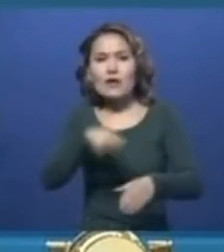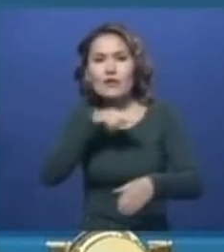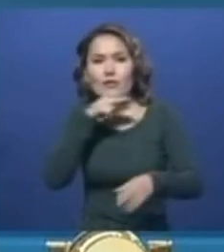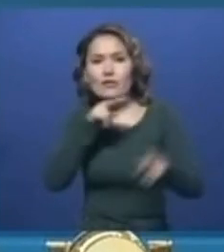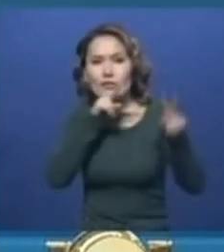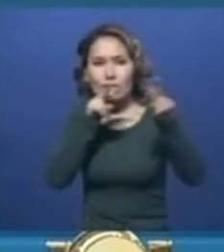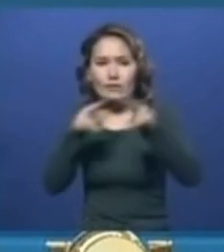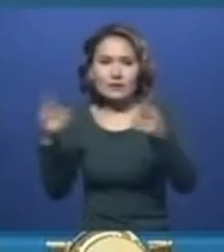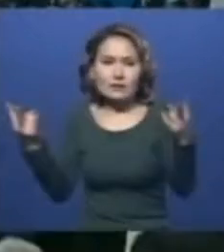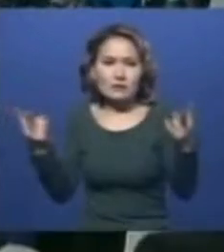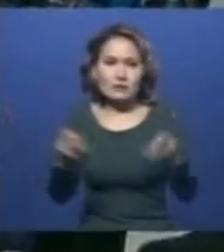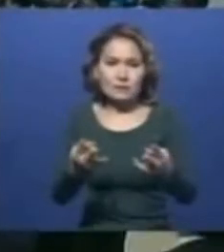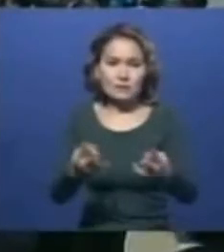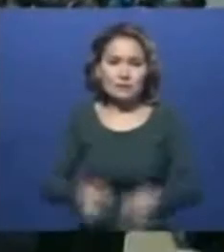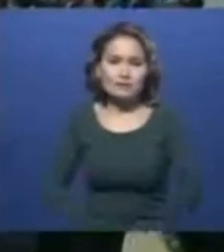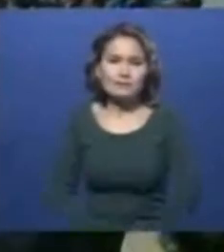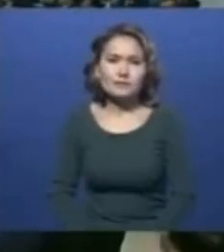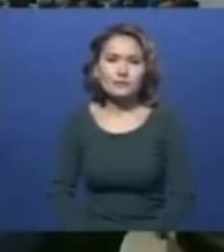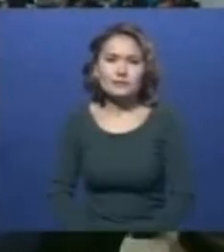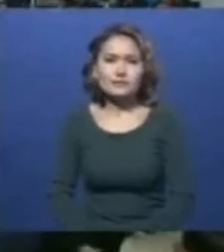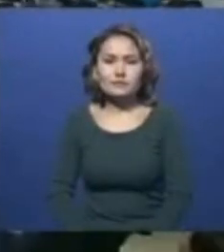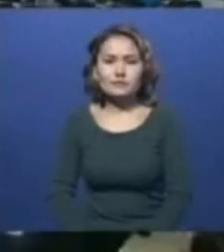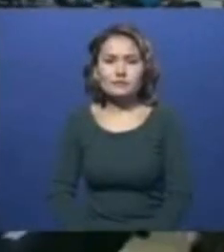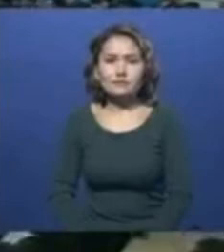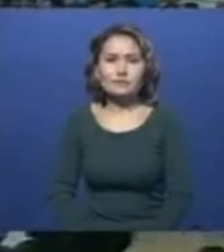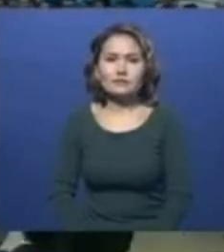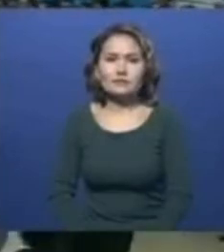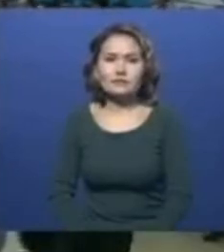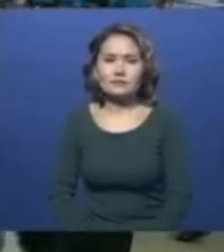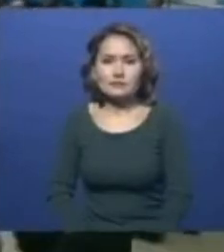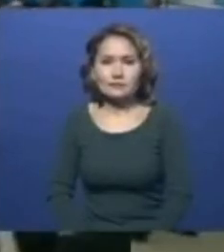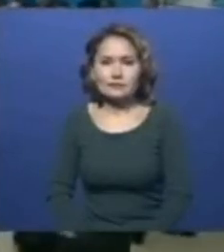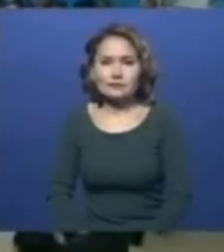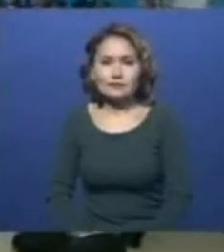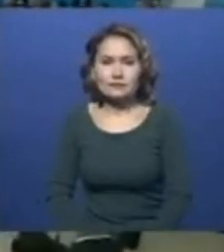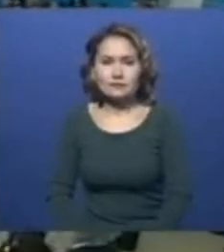бақылау орнатуы қажет. Эльвира Тағайқызы, президент телерадио кешенінің көмегімен, Астана.